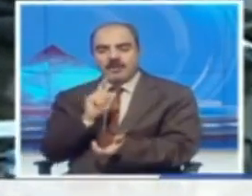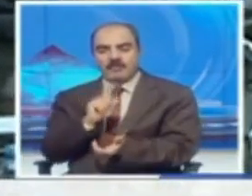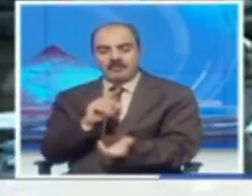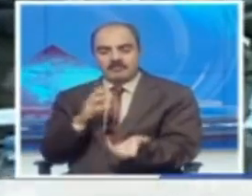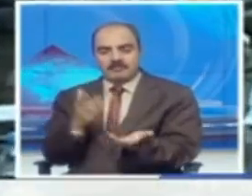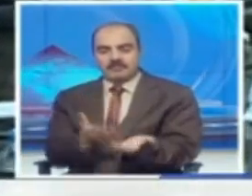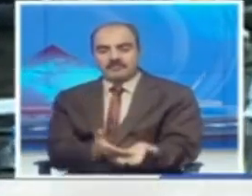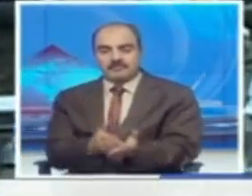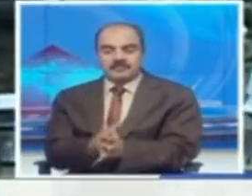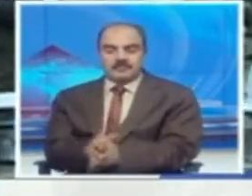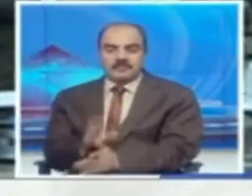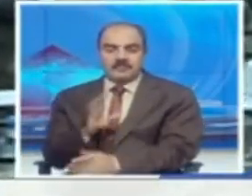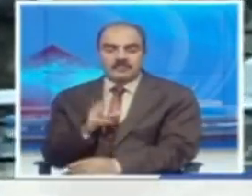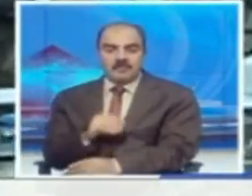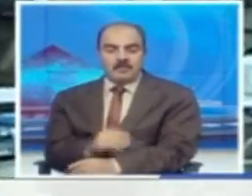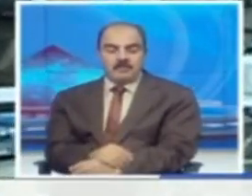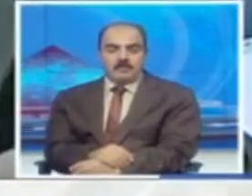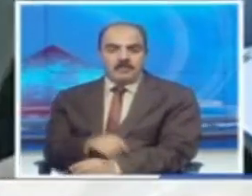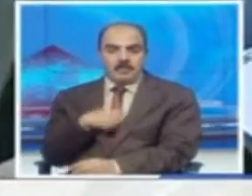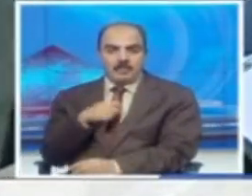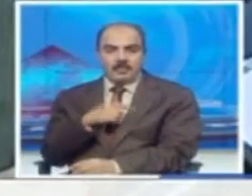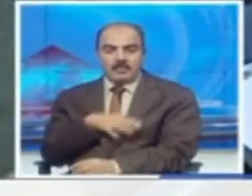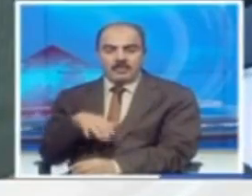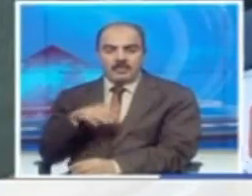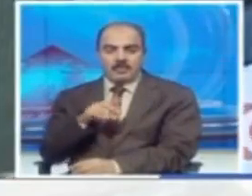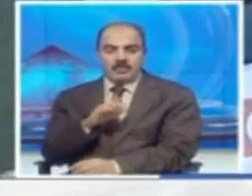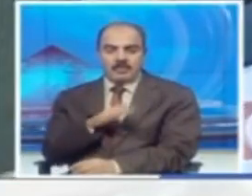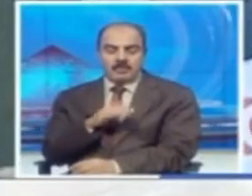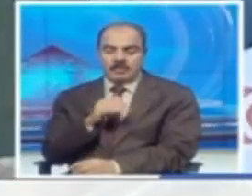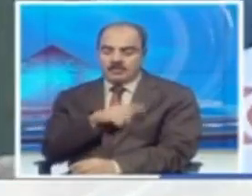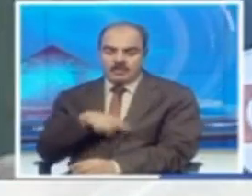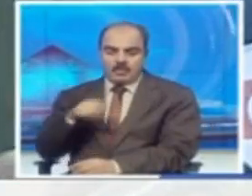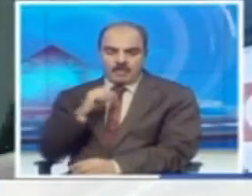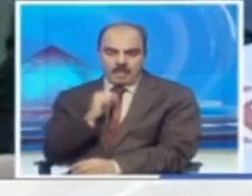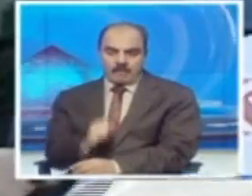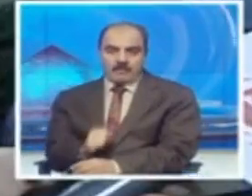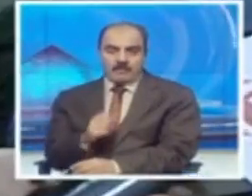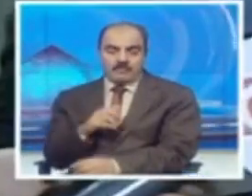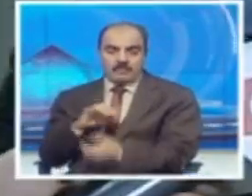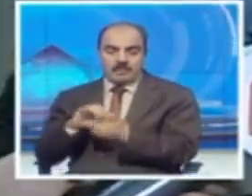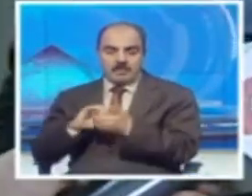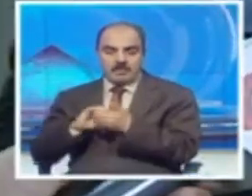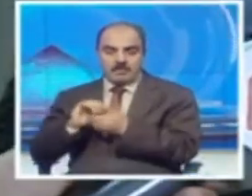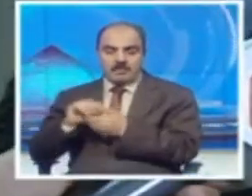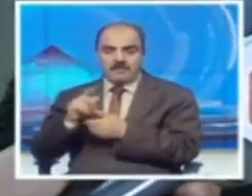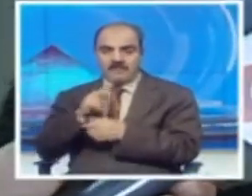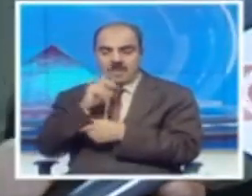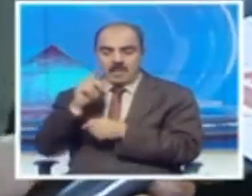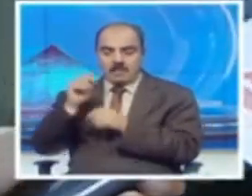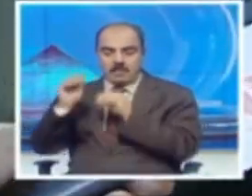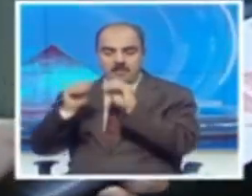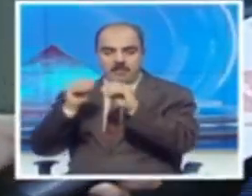الشيخ. شباب الوزاره في الحقيقه قدروا ان هم يكونوا مع الشباب المعنيين في الامم